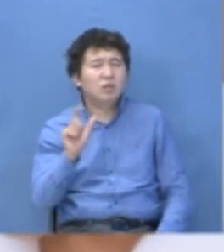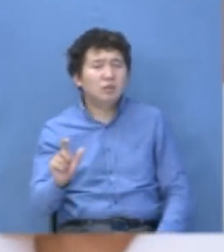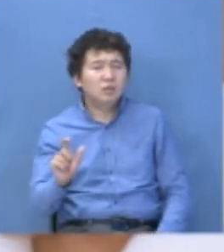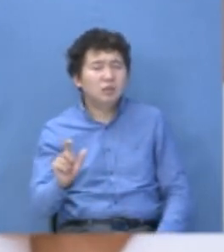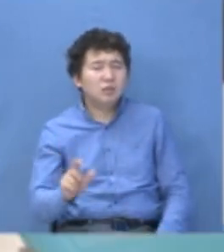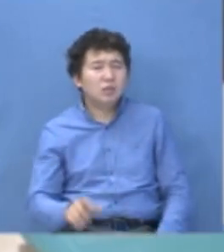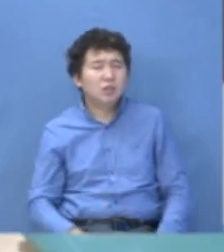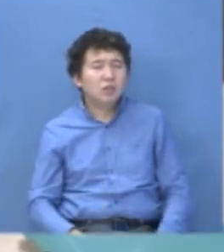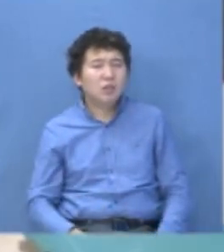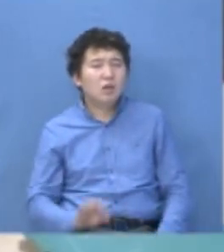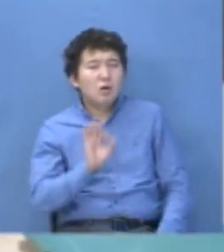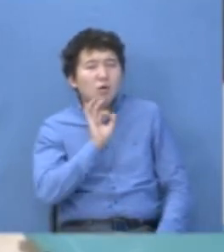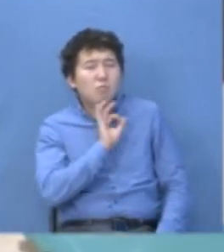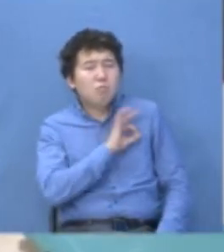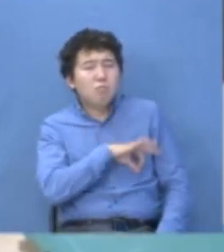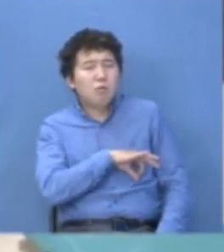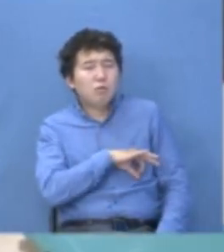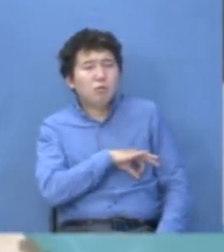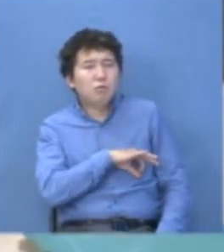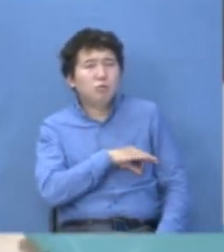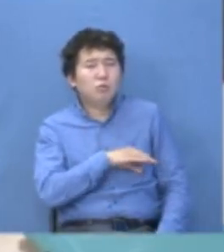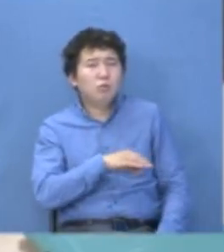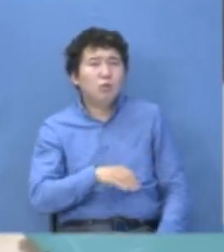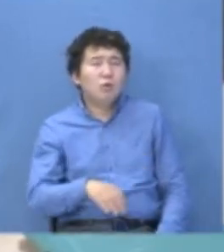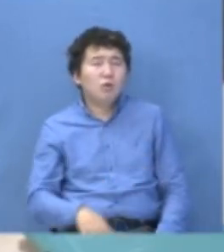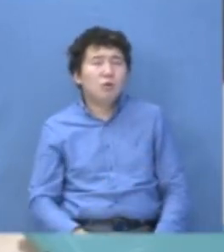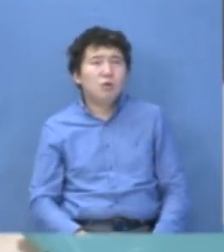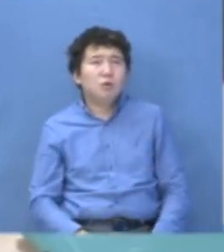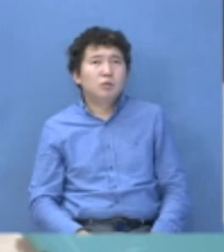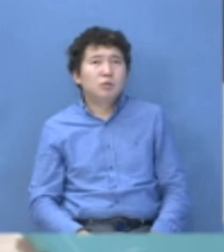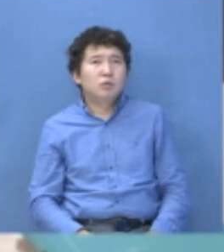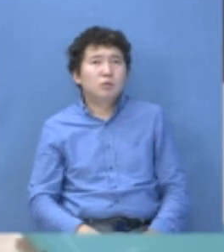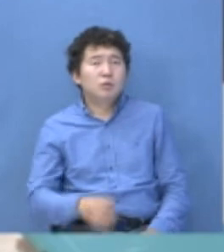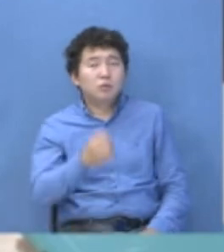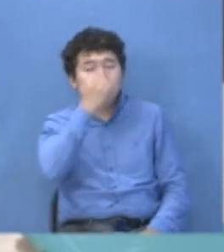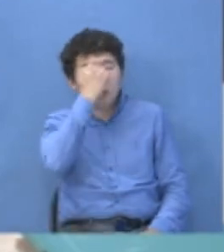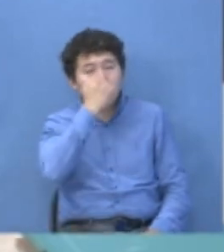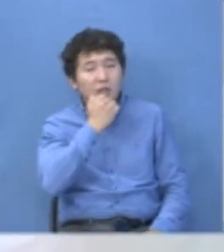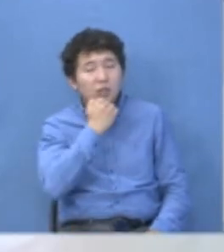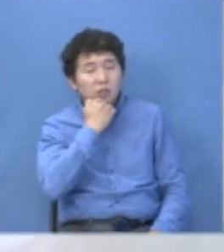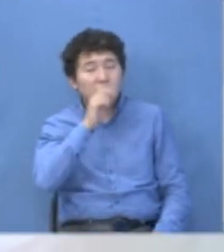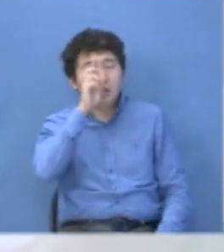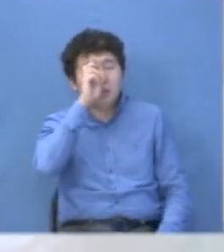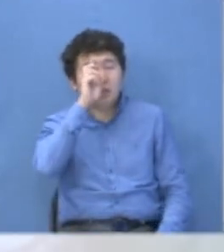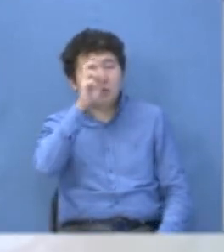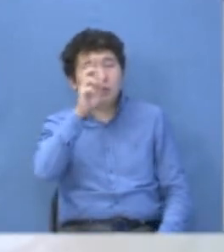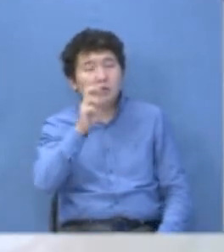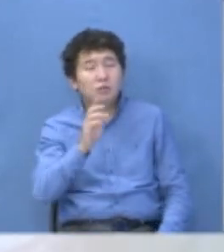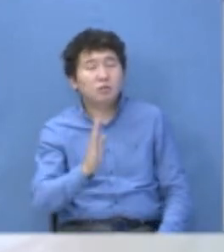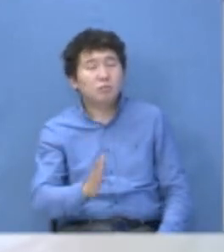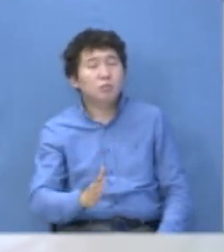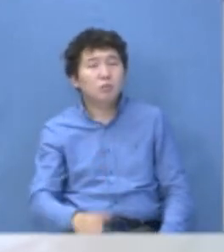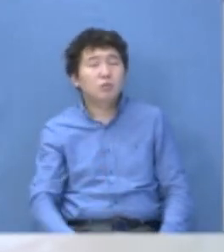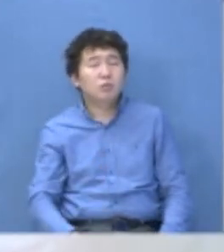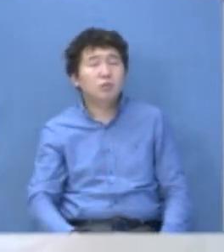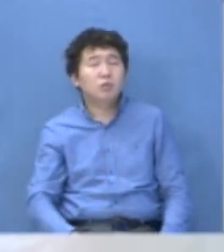они приносят гражданам нашей страны, тем щедрее их будет благодарить государство. Карина Мурадова, Евгений Щетников, Алтай Акпарат.